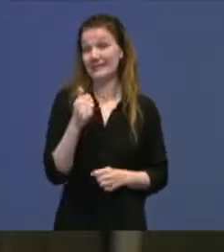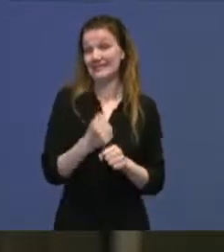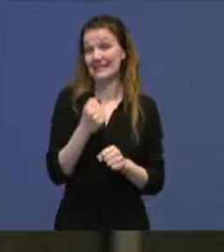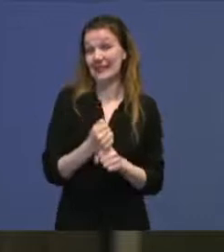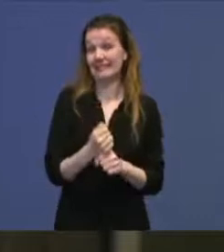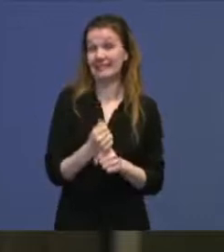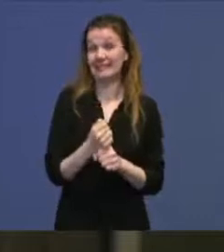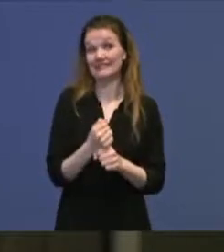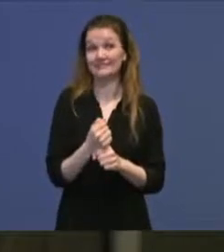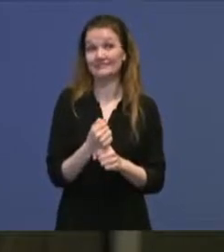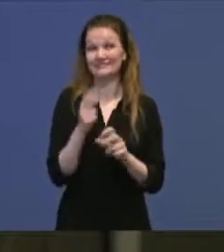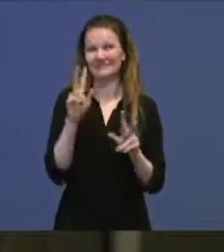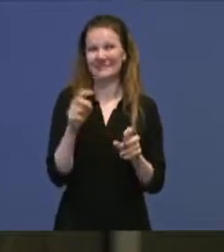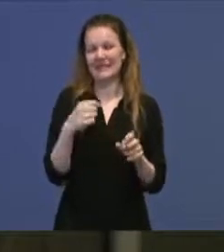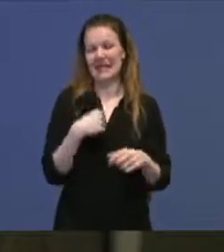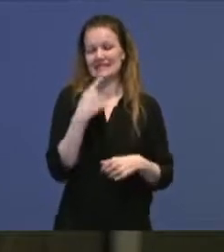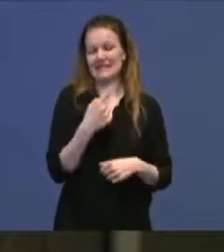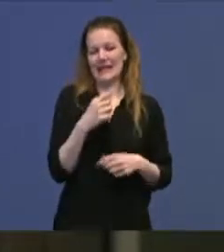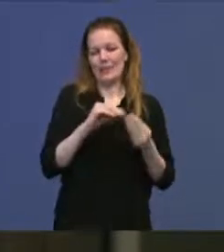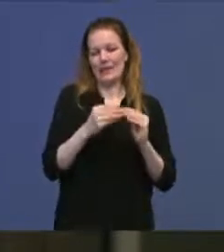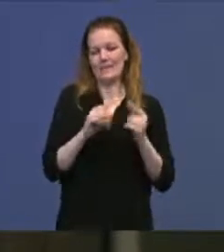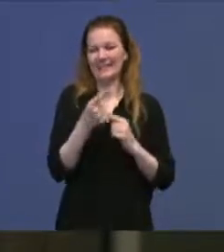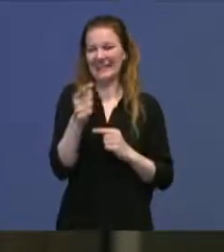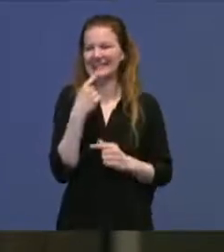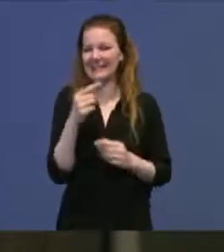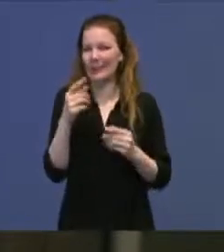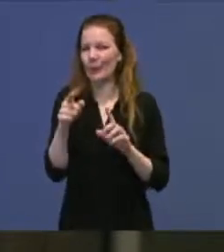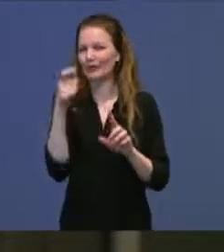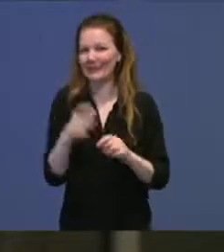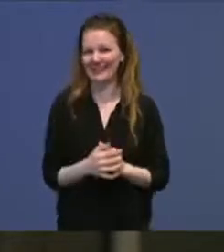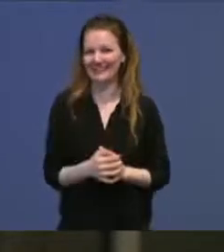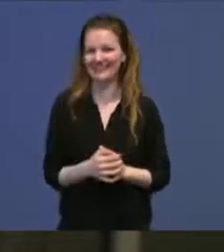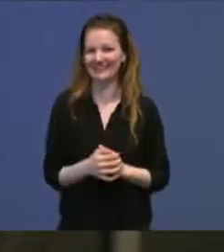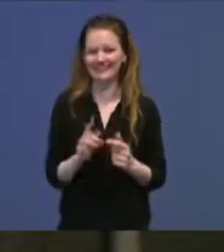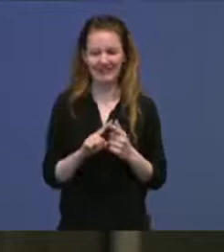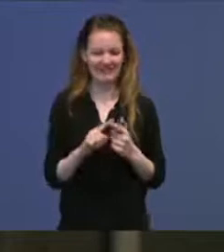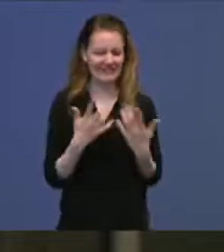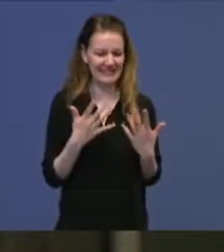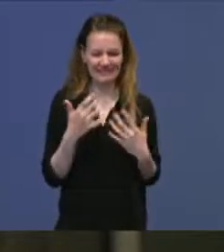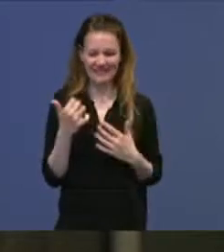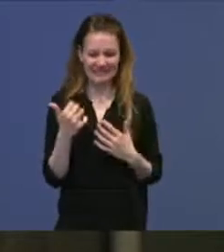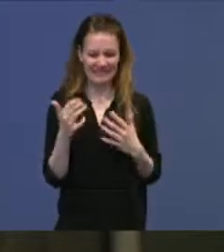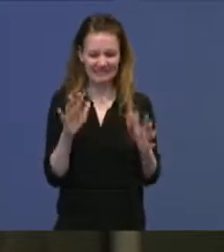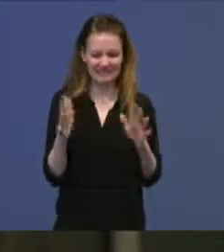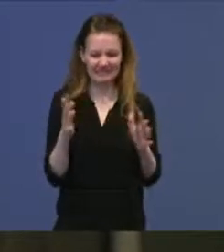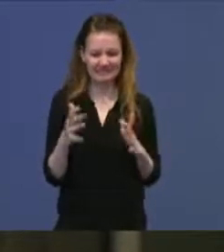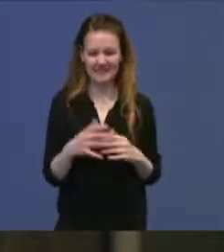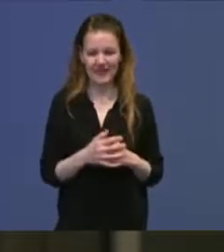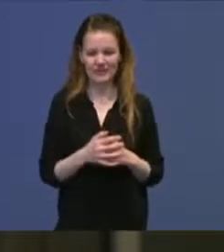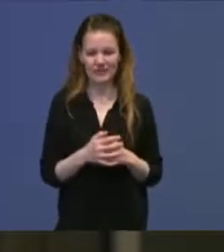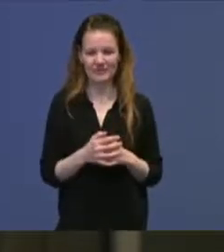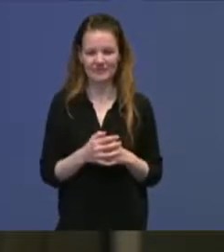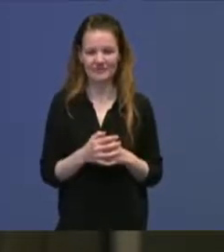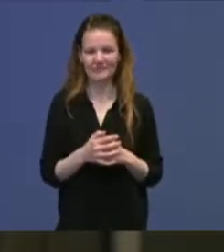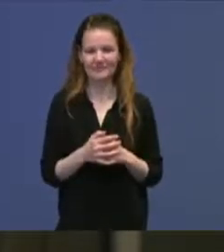man kan vel kalle det, jeg kaller det problemer, det er sivile utfordringer, men siden i hvert fall 2010, Stuxnet og sånne ting, det er jo ikke noe nytt gata der, men